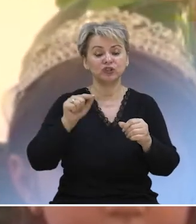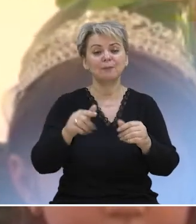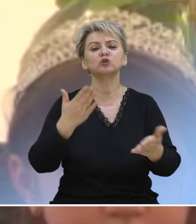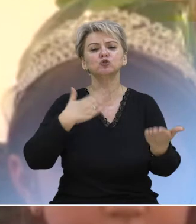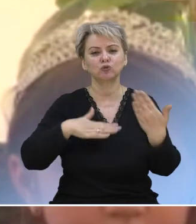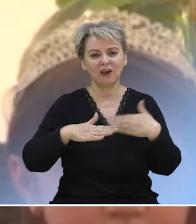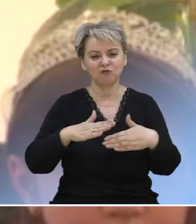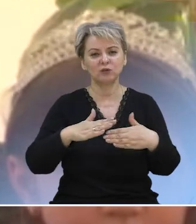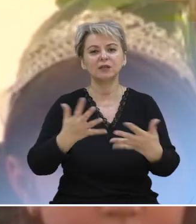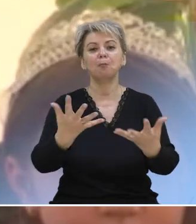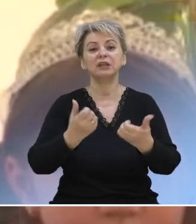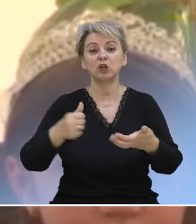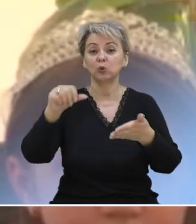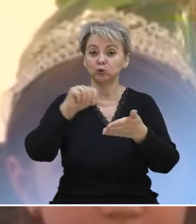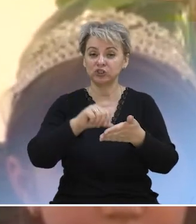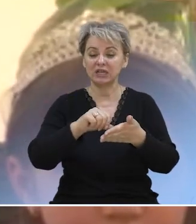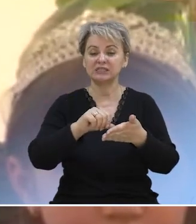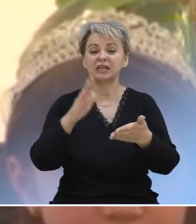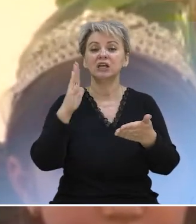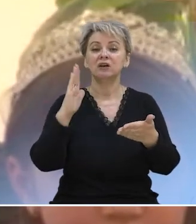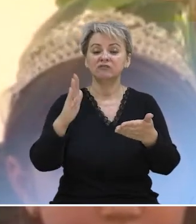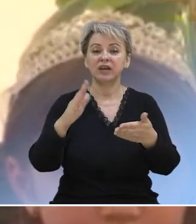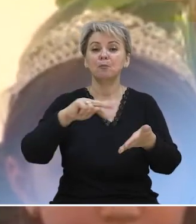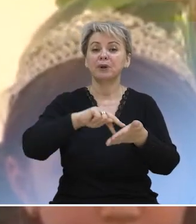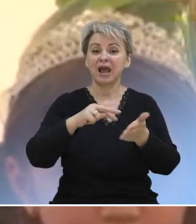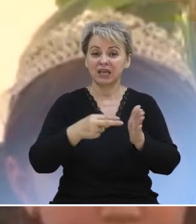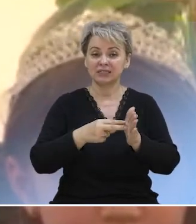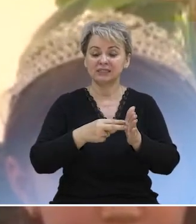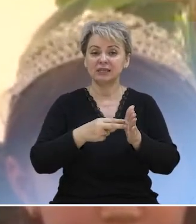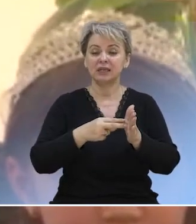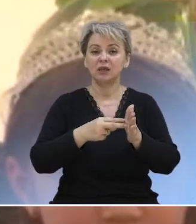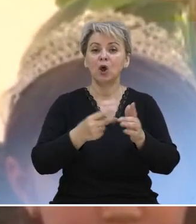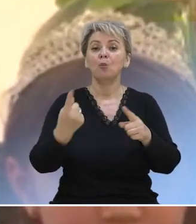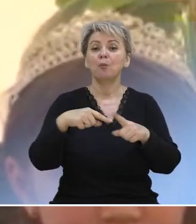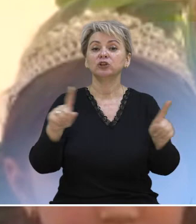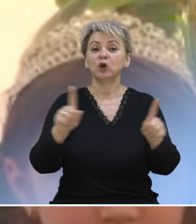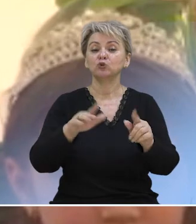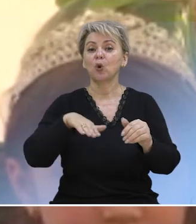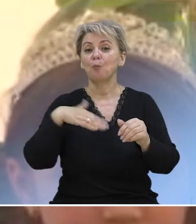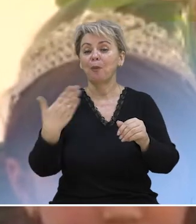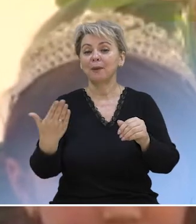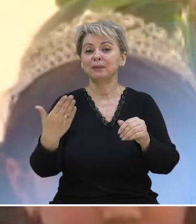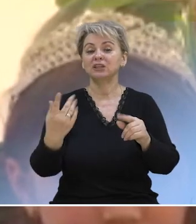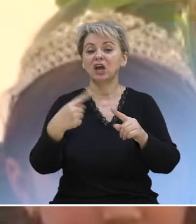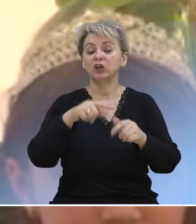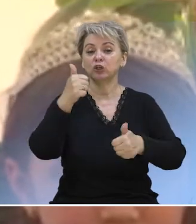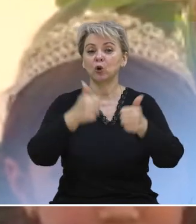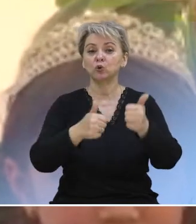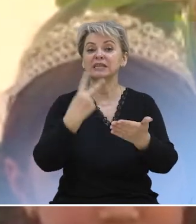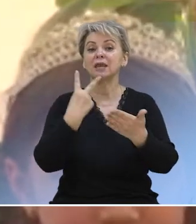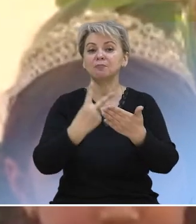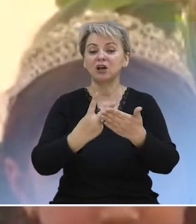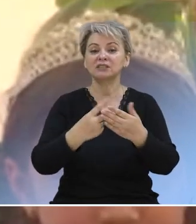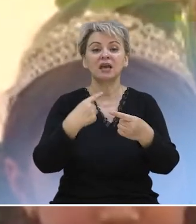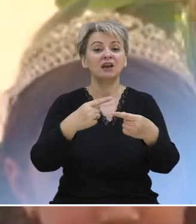партнеров, партнеры с удовольствием приняли участие в проекте, потому что помимо, повторюсь,